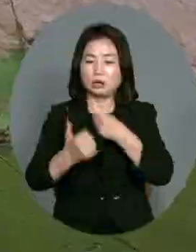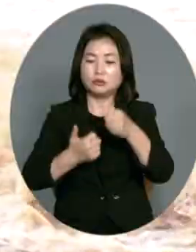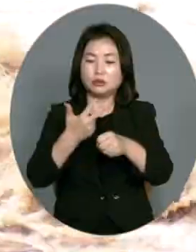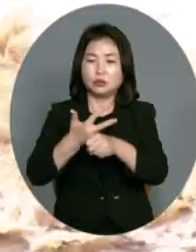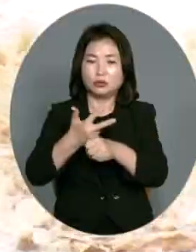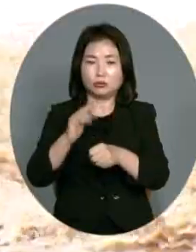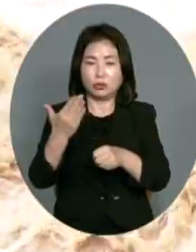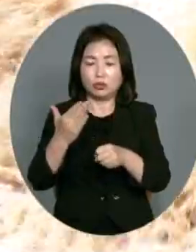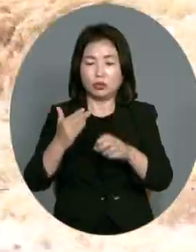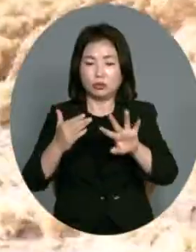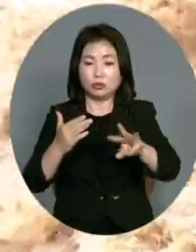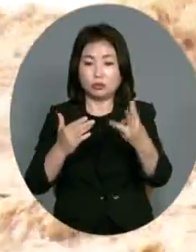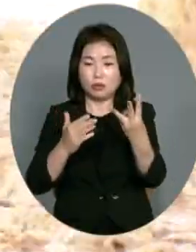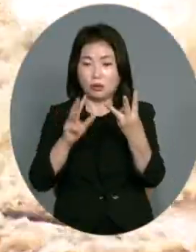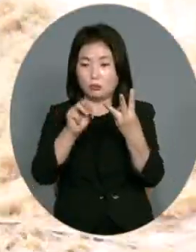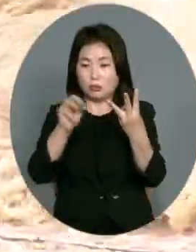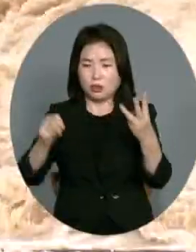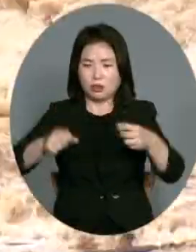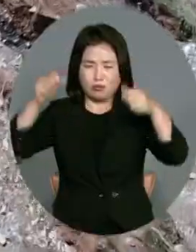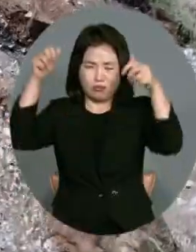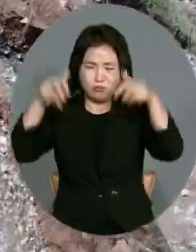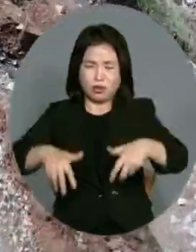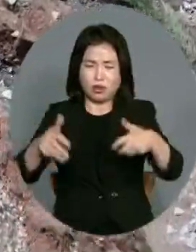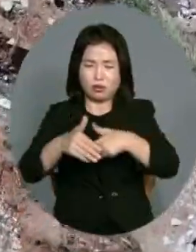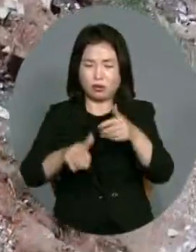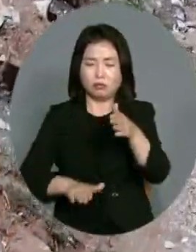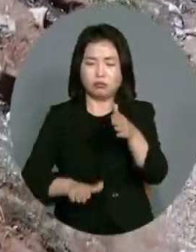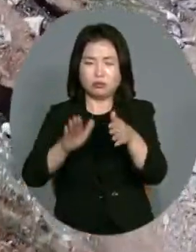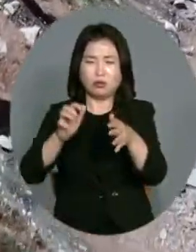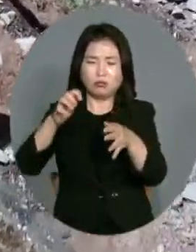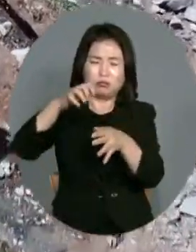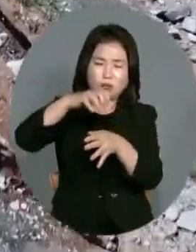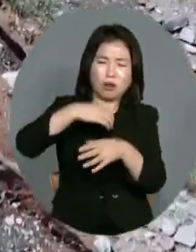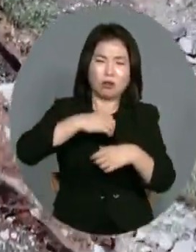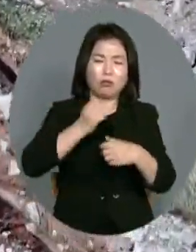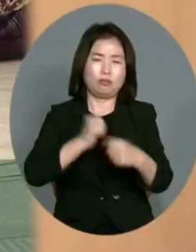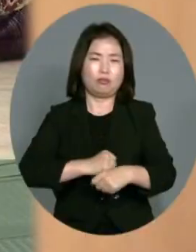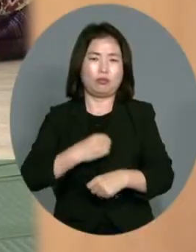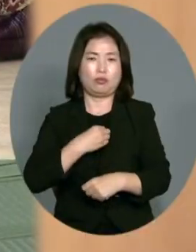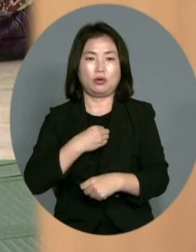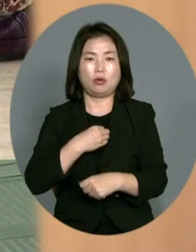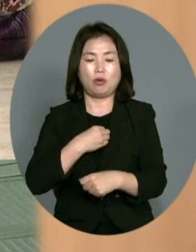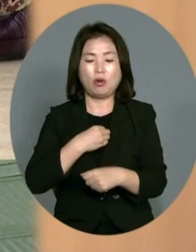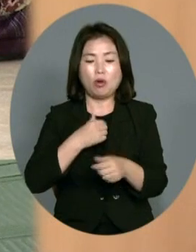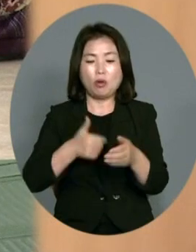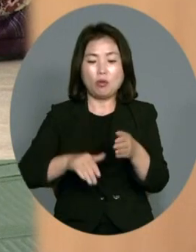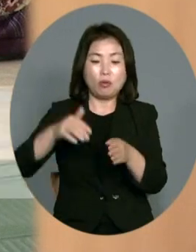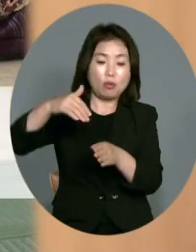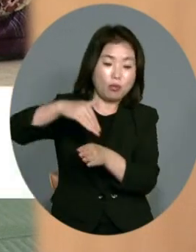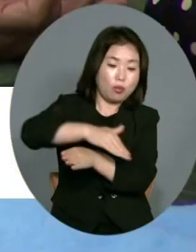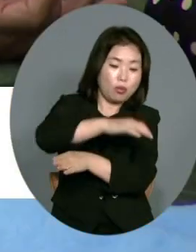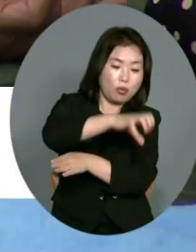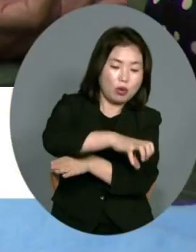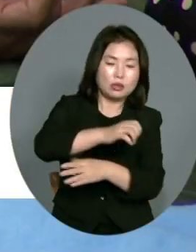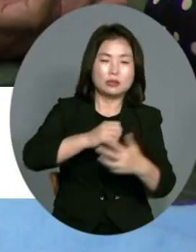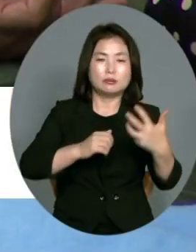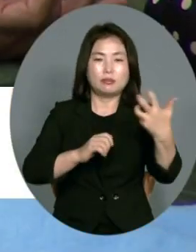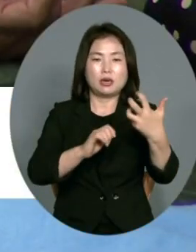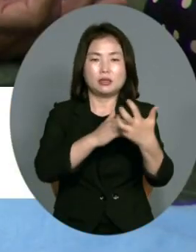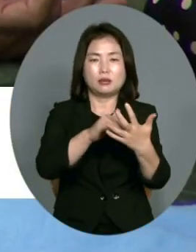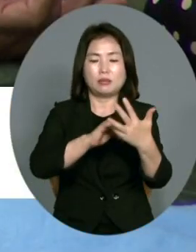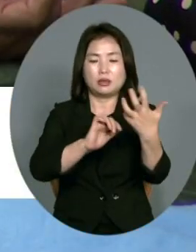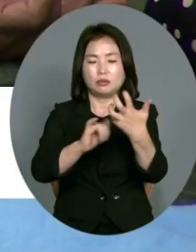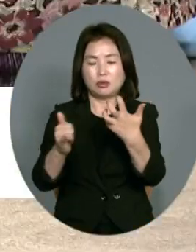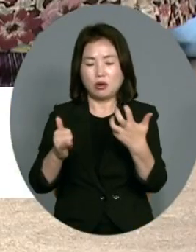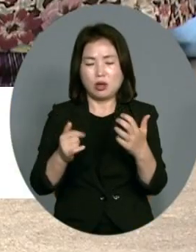저수지가 300mm에 달하는 집중호우로 붕괴할 위험에 처한 것입니다. 저수지 하류에 사는 주민 80여 명은